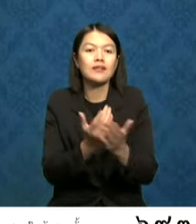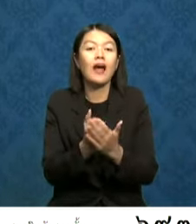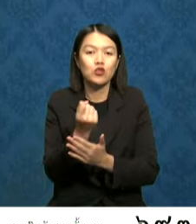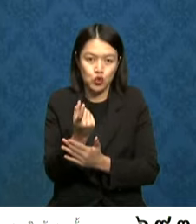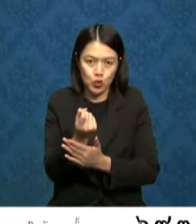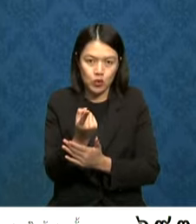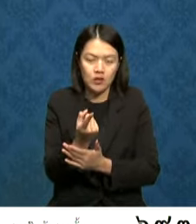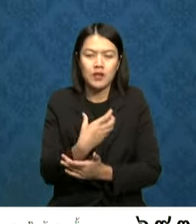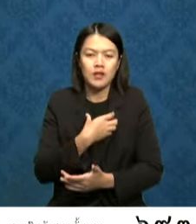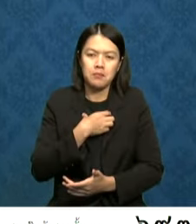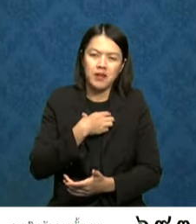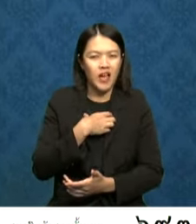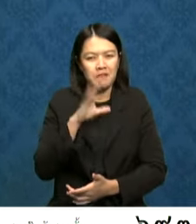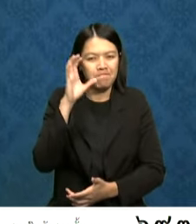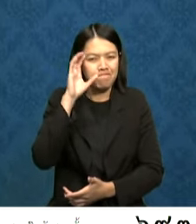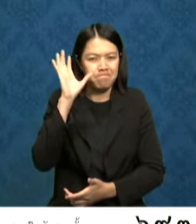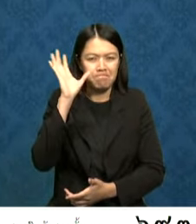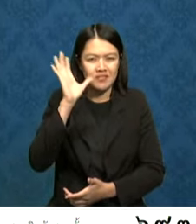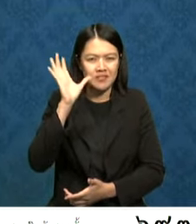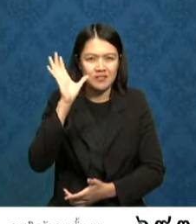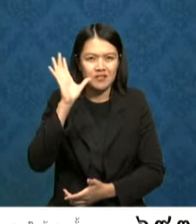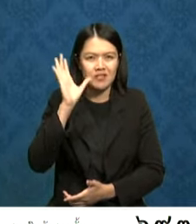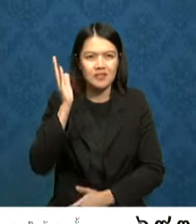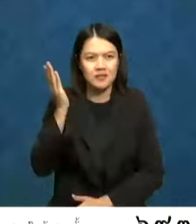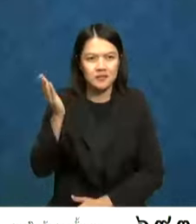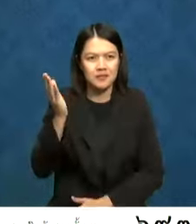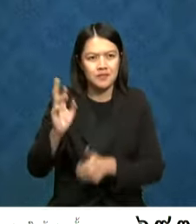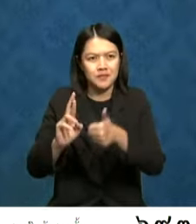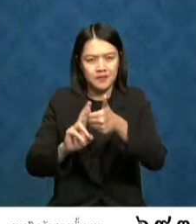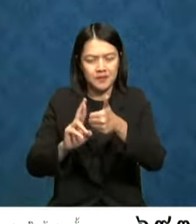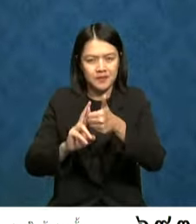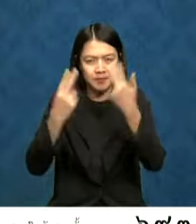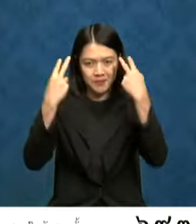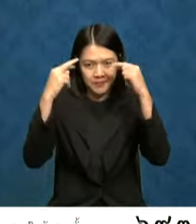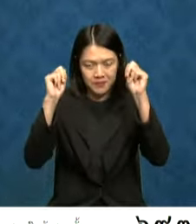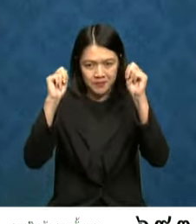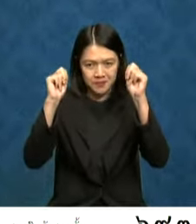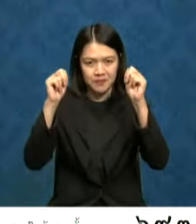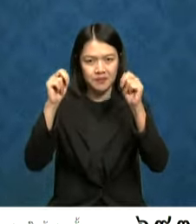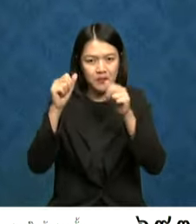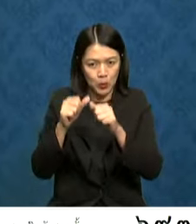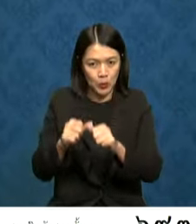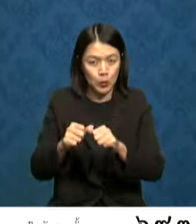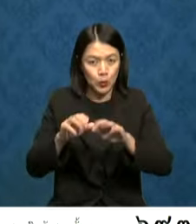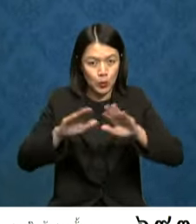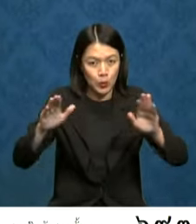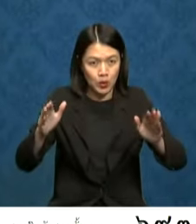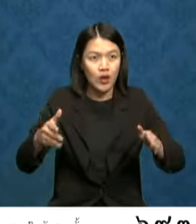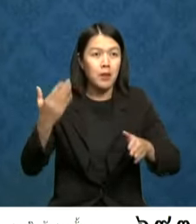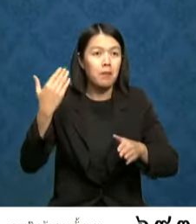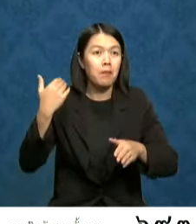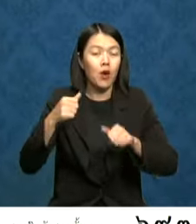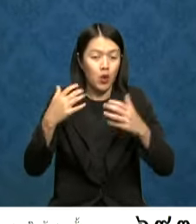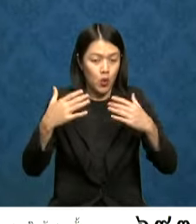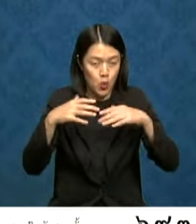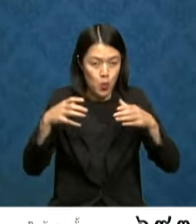นะคะแต่ดิฉันไม่อยากจะเชื่อไม่เชื่อเพราะว่าคุณภูมิธรรมไม่น่าจะอยู่ในโต๊ะเอ่อเคยอยู่เคยอยู่